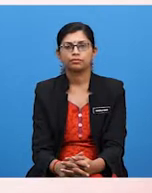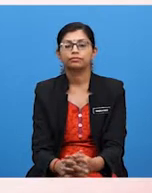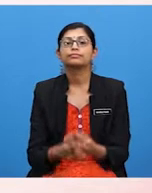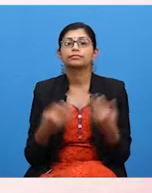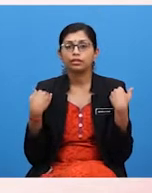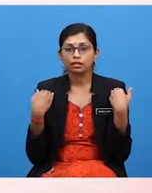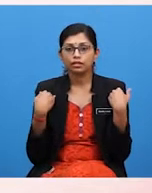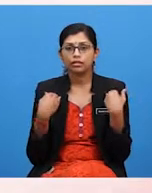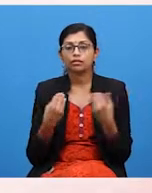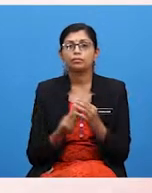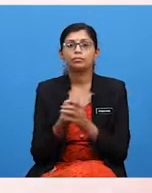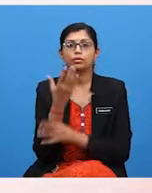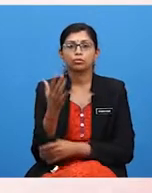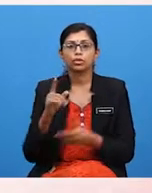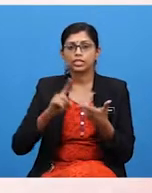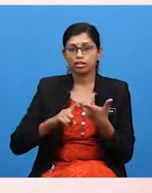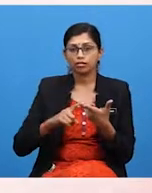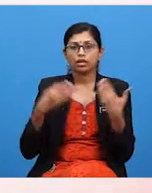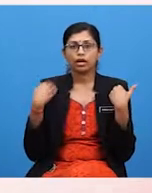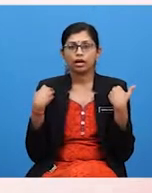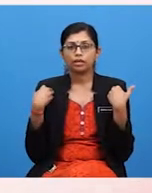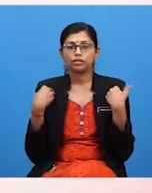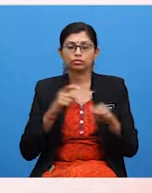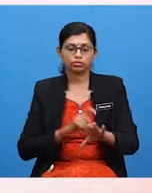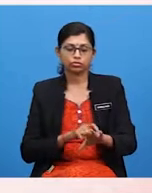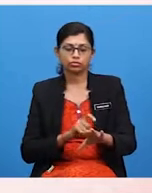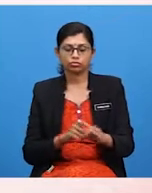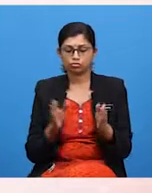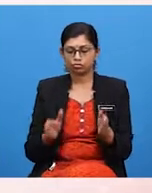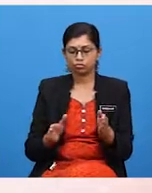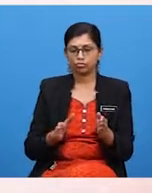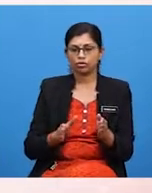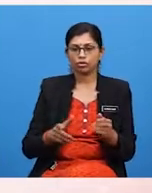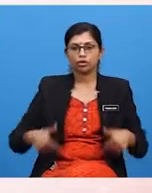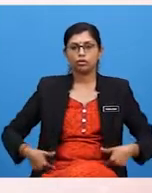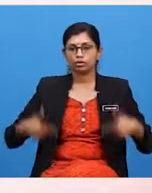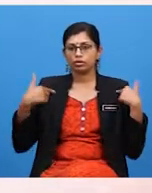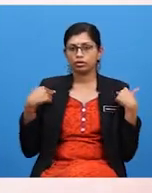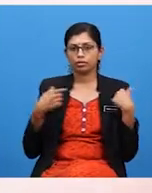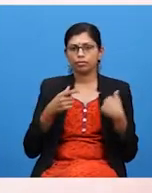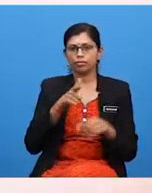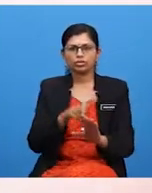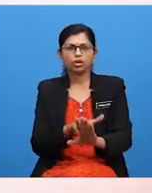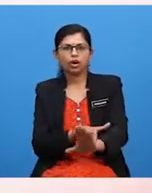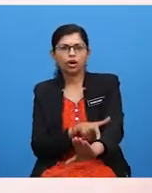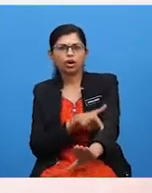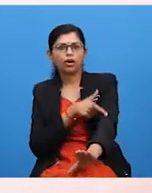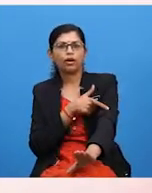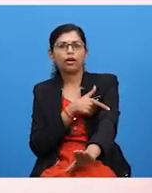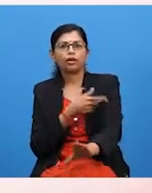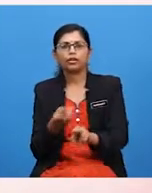Tumbuhan yang mengalami pertumbuhan sekunder mempunyai tempoh hayat yang